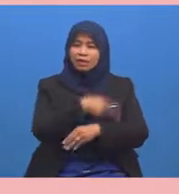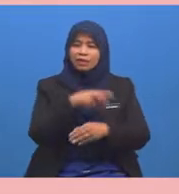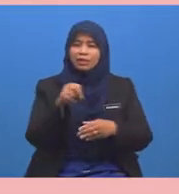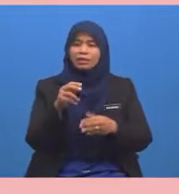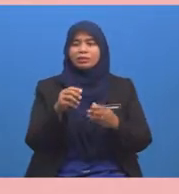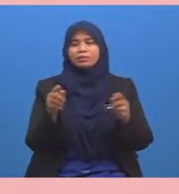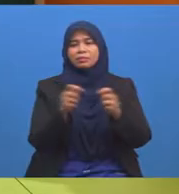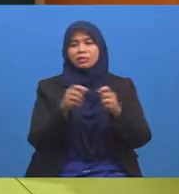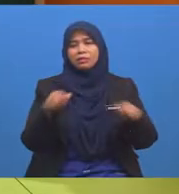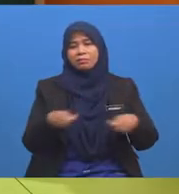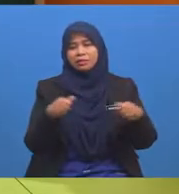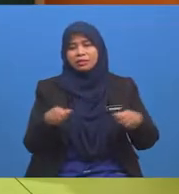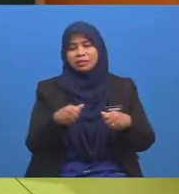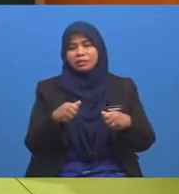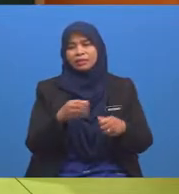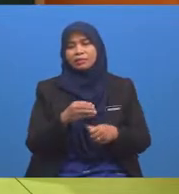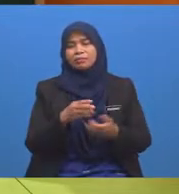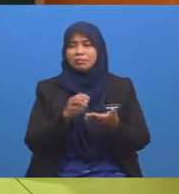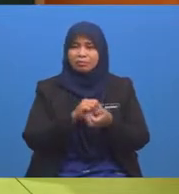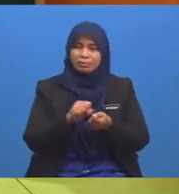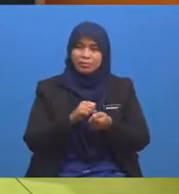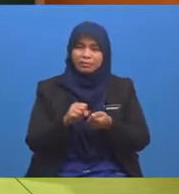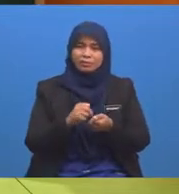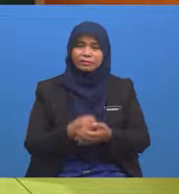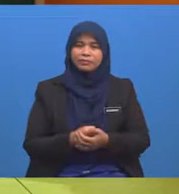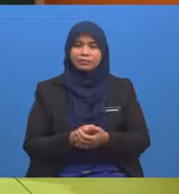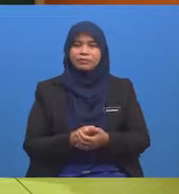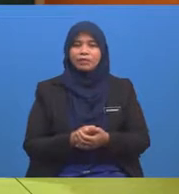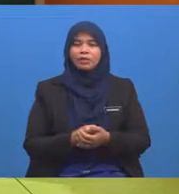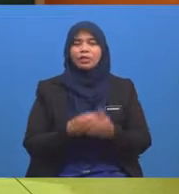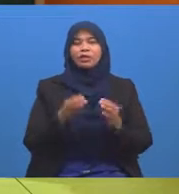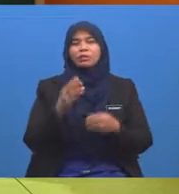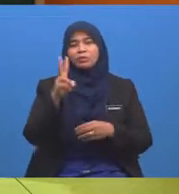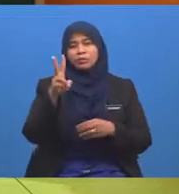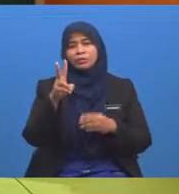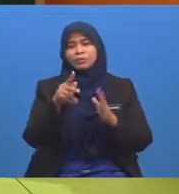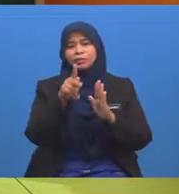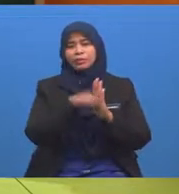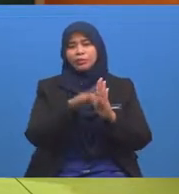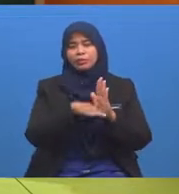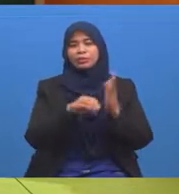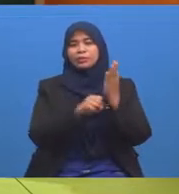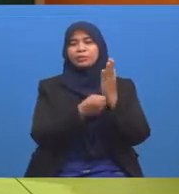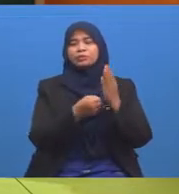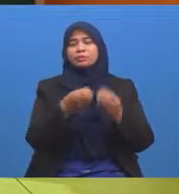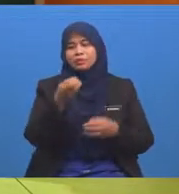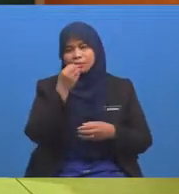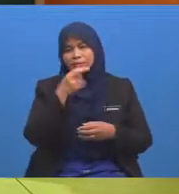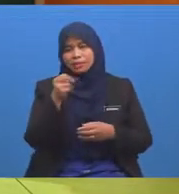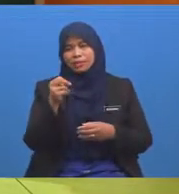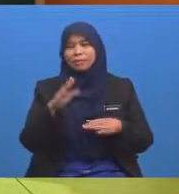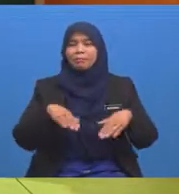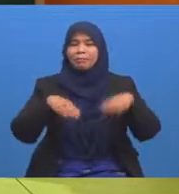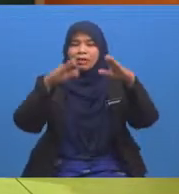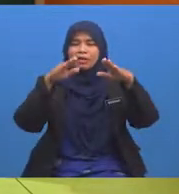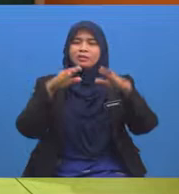sebagainya. Kedua, kekurangan sumber makanan. Banjir atau kemarau akan mengurangkan